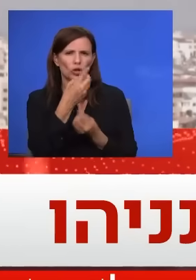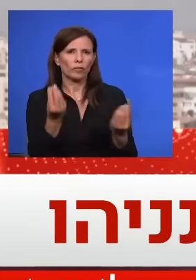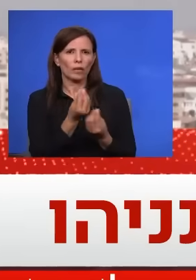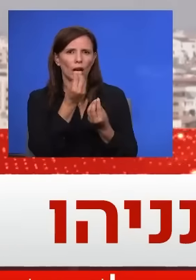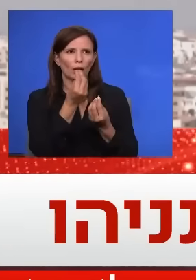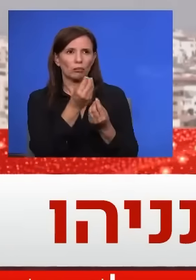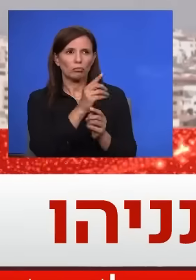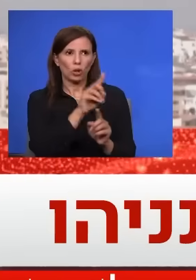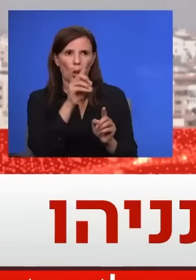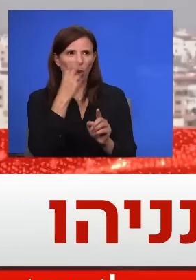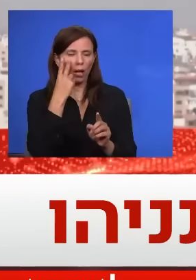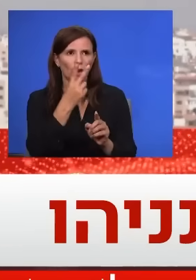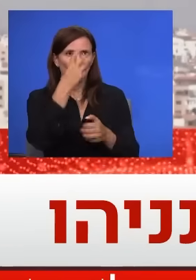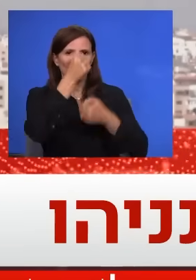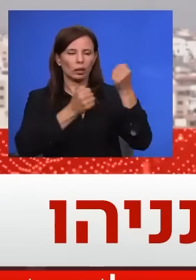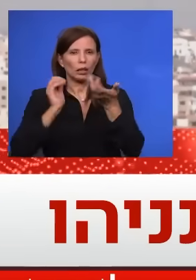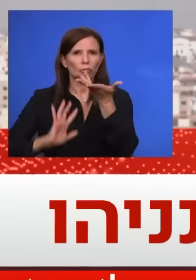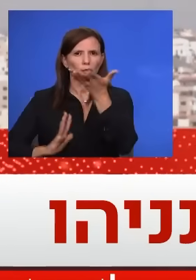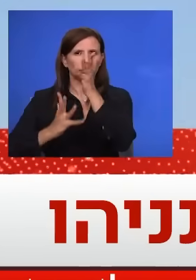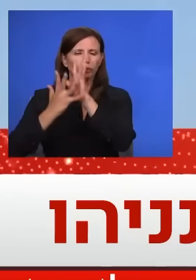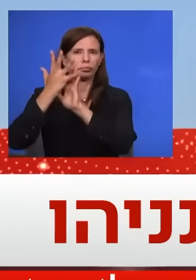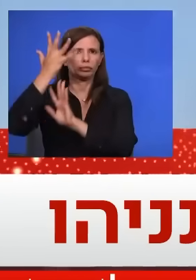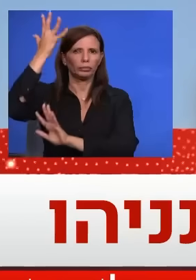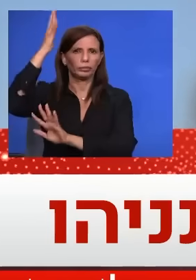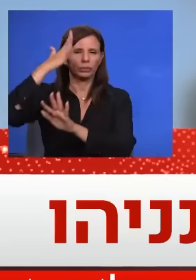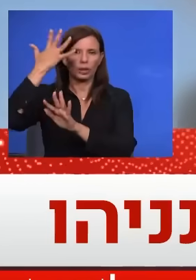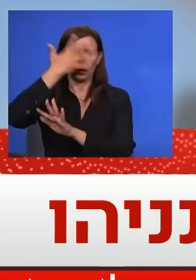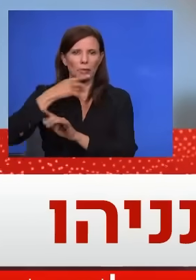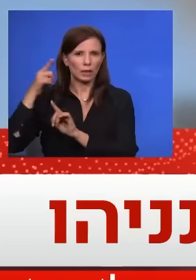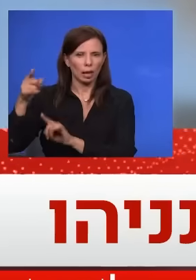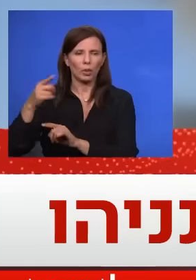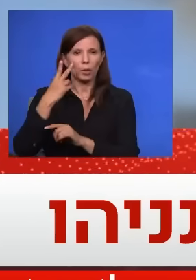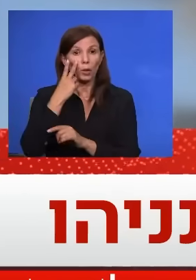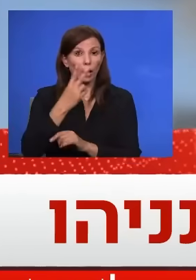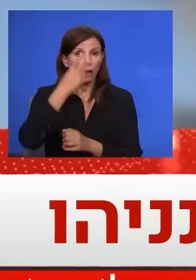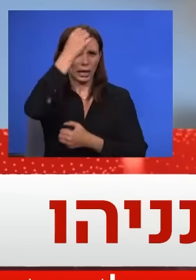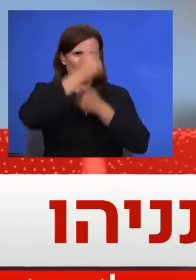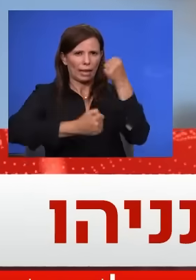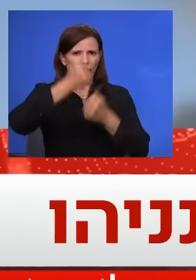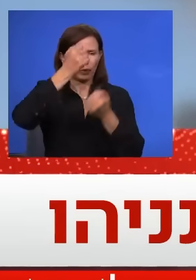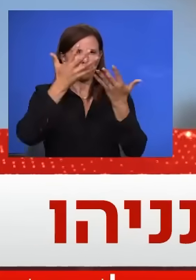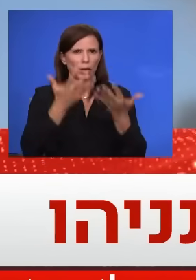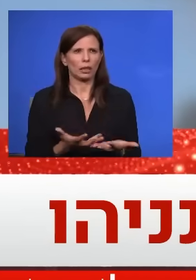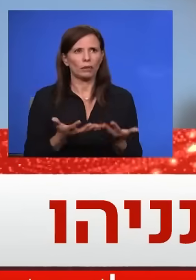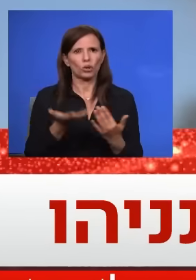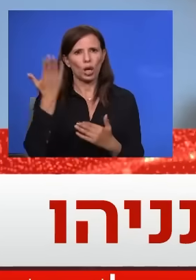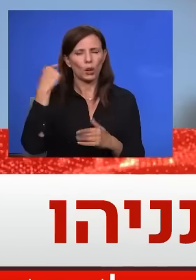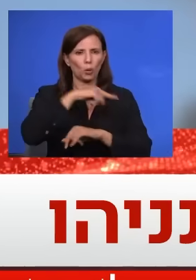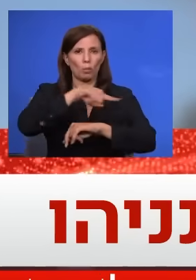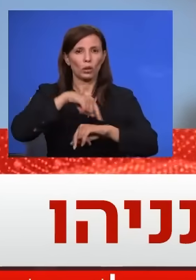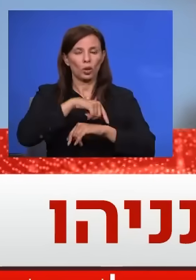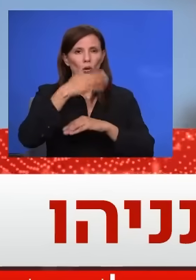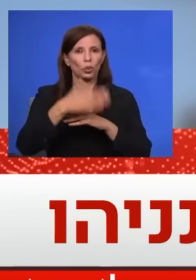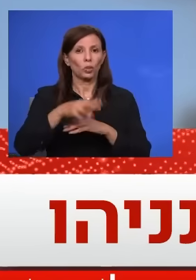את פטריית האשן. אלה תיעודים שמעידים על תקיפות מאוד מסיביות שהיו בשעות האחרונות, 4-5 שעות